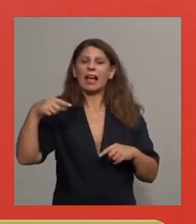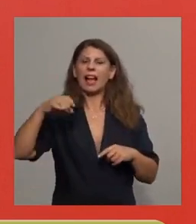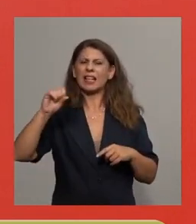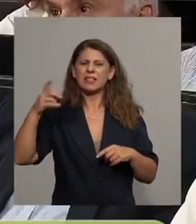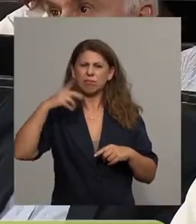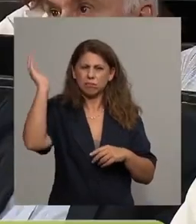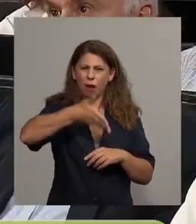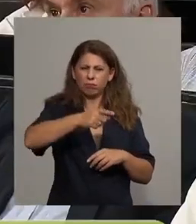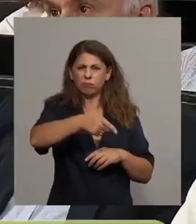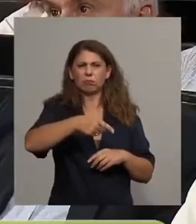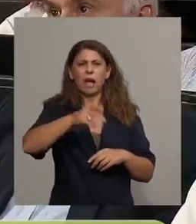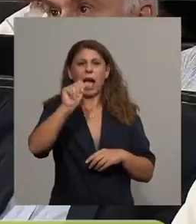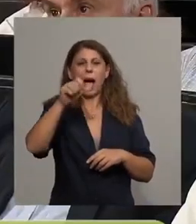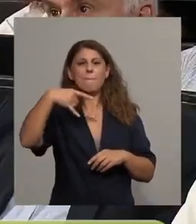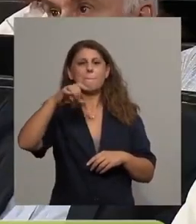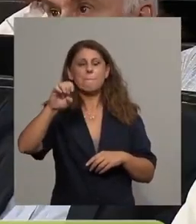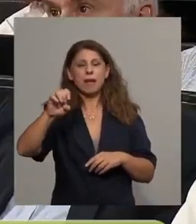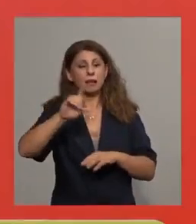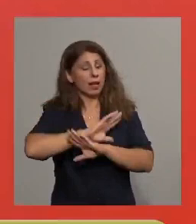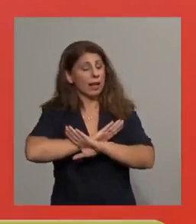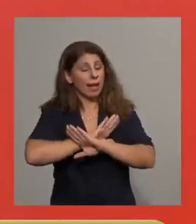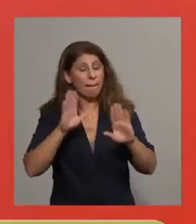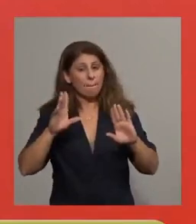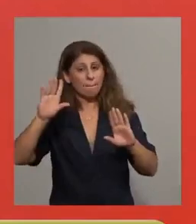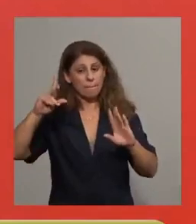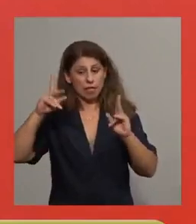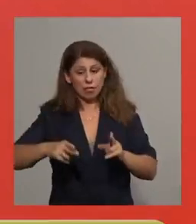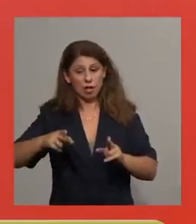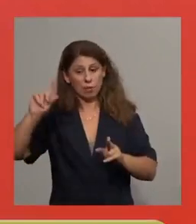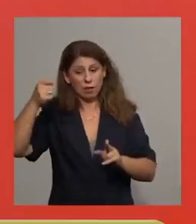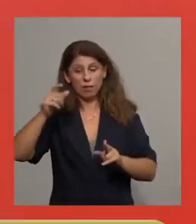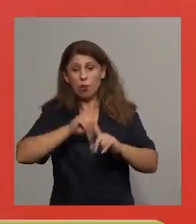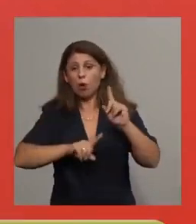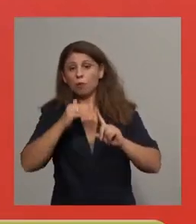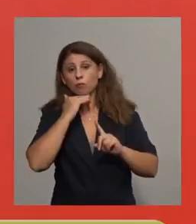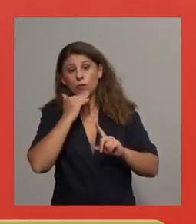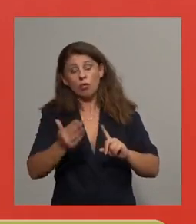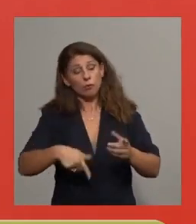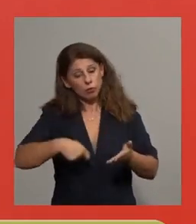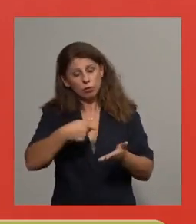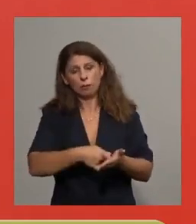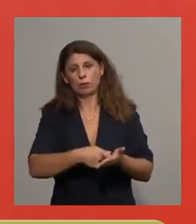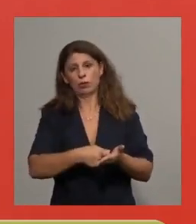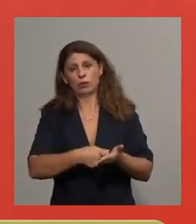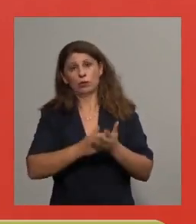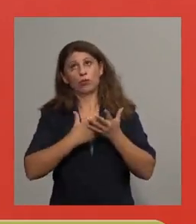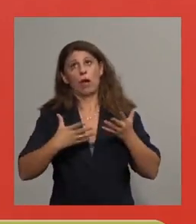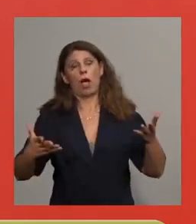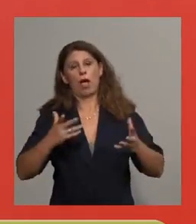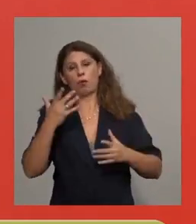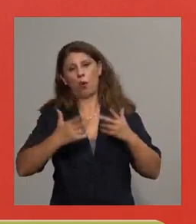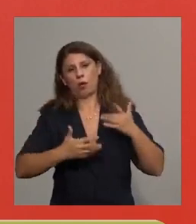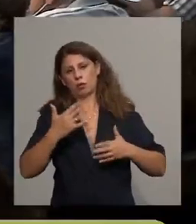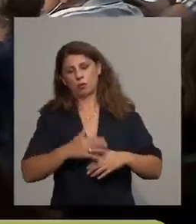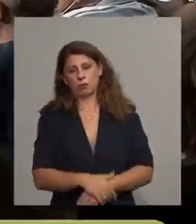λογαριασμούς ρεύματος. Καμιά διακοπή ρεύματος σε όσους δεν μπορούν να ανταποκριθούν στους υπέρογκους